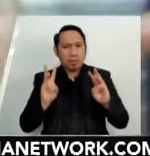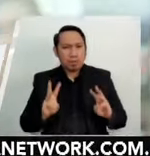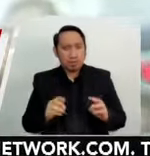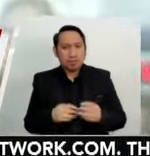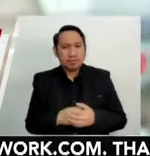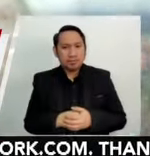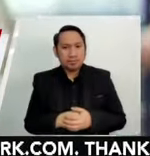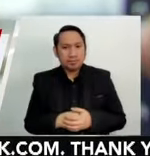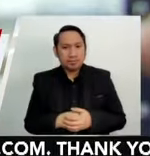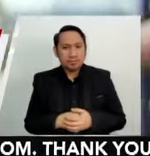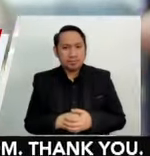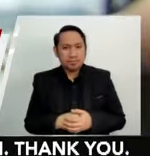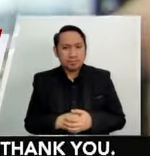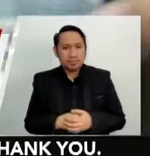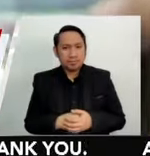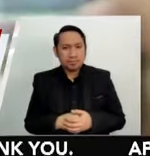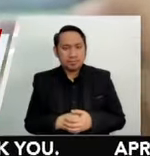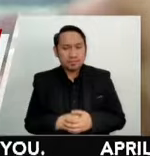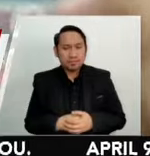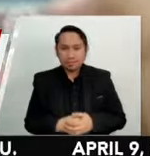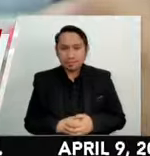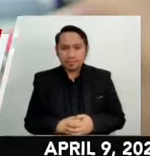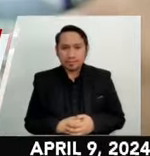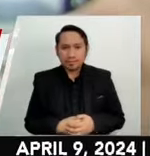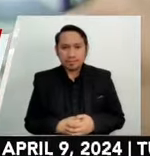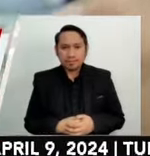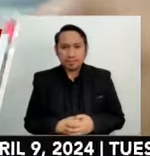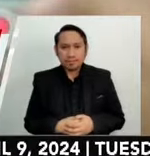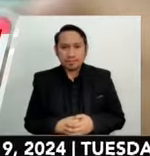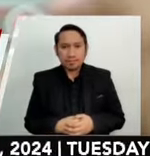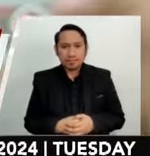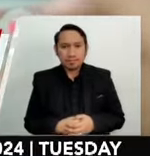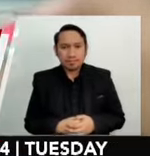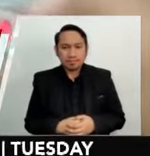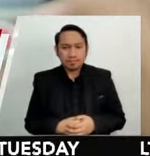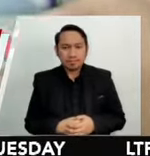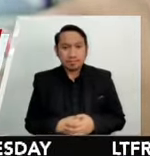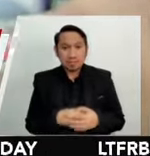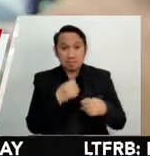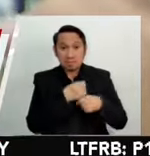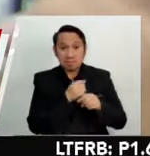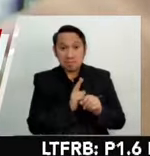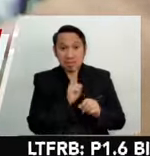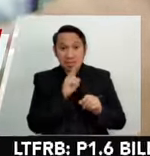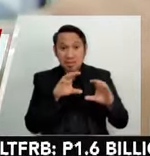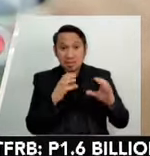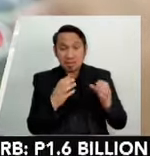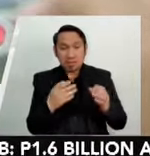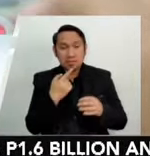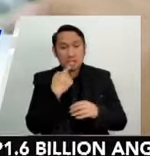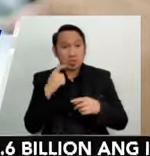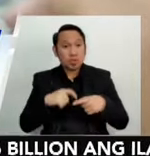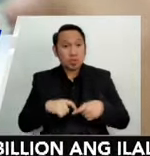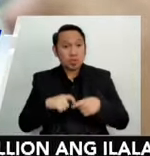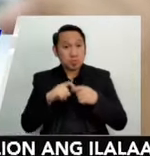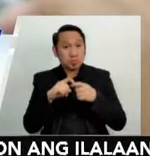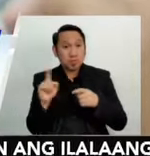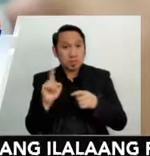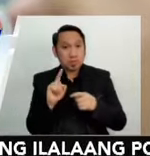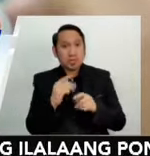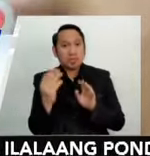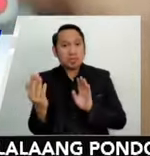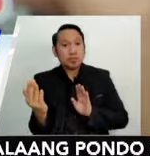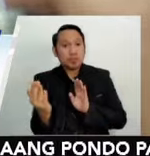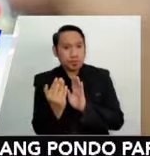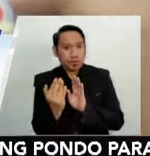Possible magkaroon ng mga makeup classes? Hindi na, dahil ang sinuspend lang naman natin ay yung in-person classes. Pero